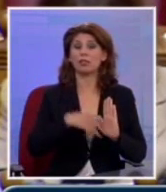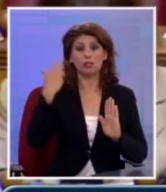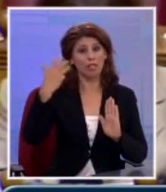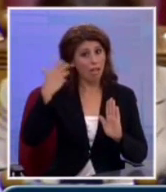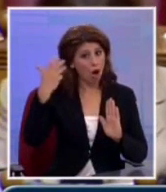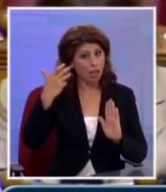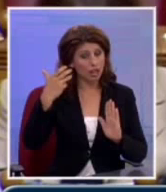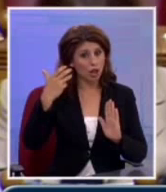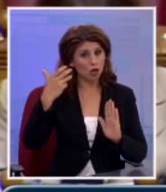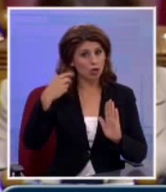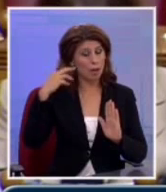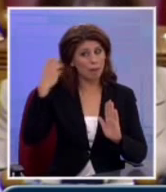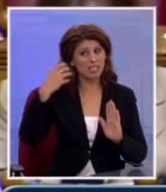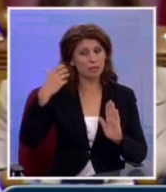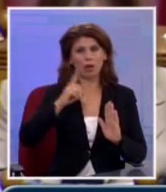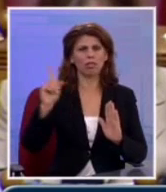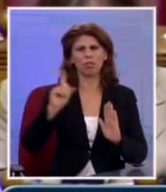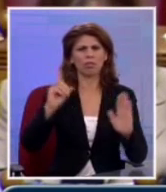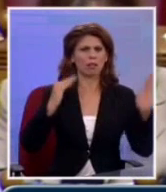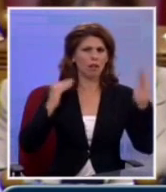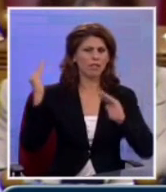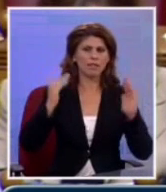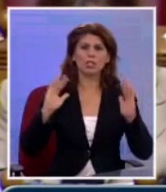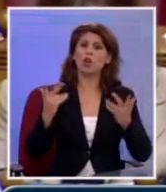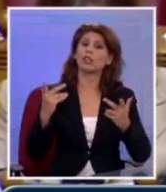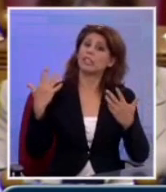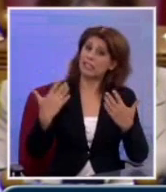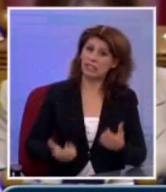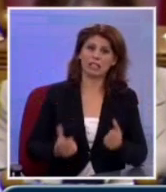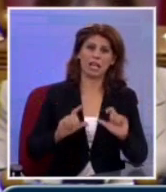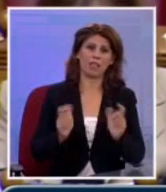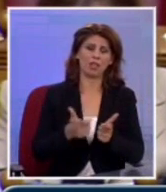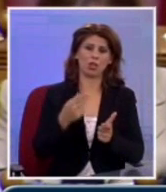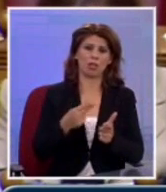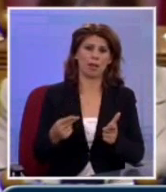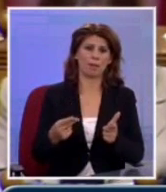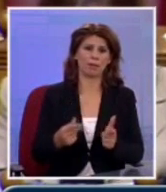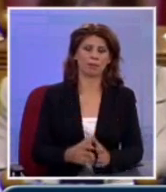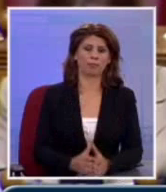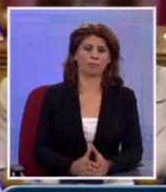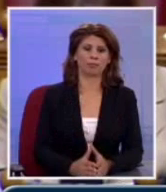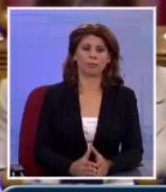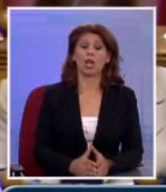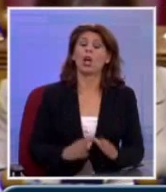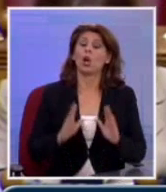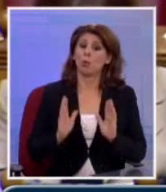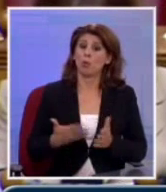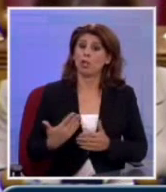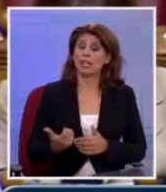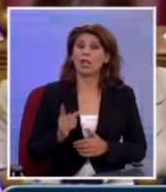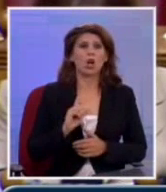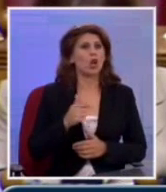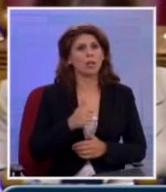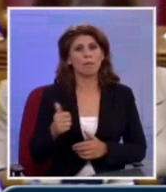θεωρίας δεν είχε ποτέ αμφισβητήσει ότι είναι εθνικό ζήτημα που μπορεί να αποτελέσει όχι